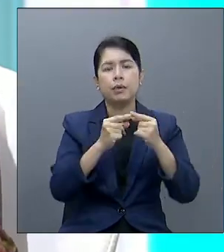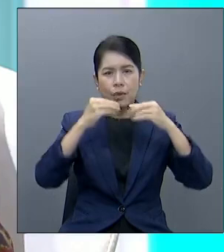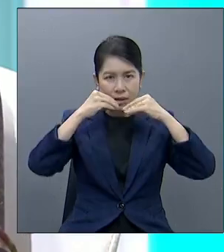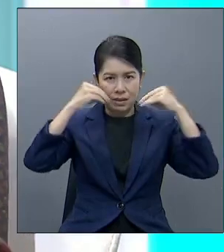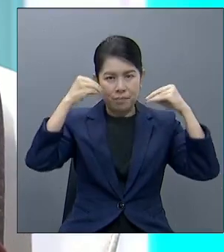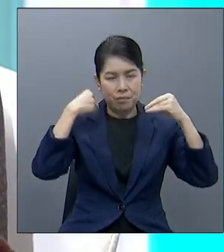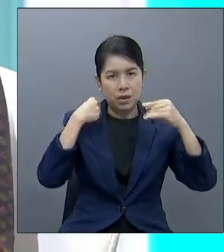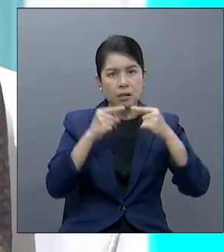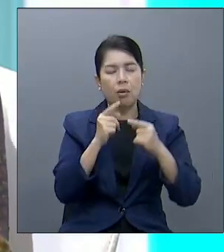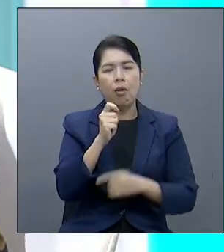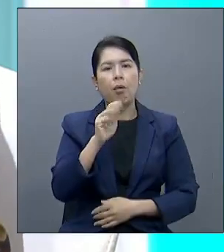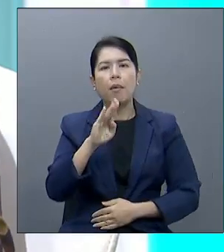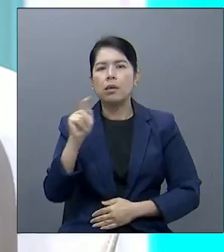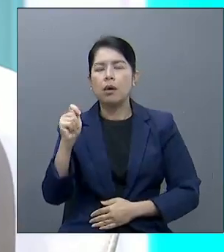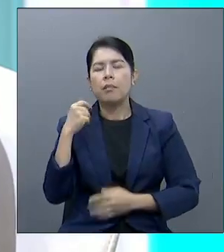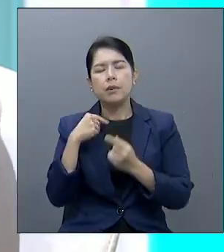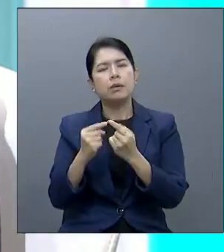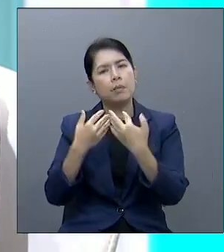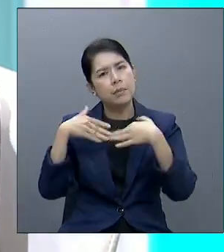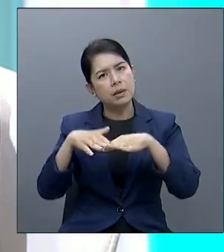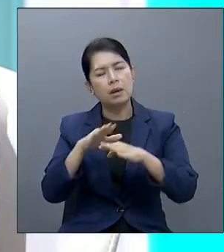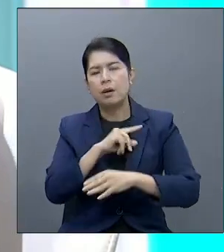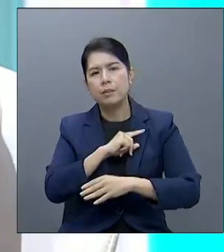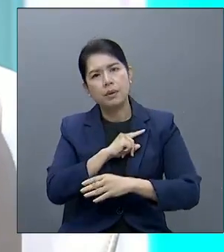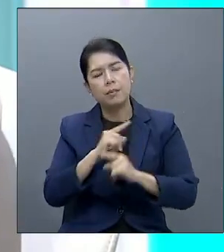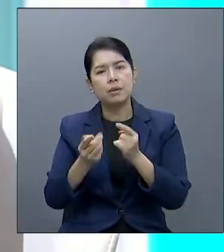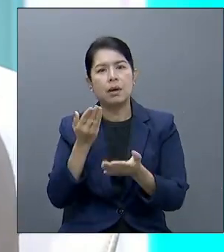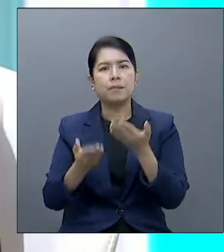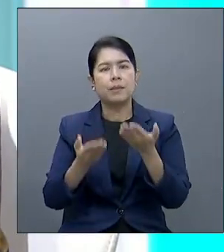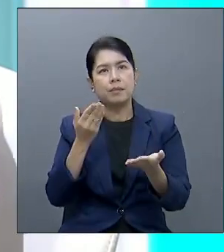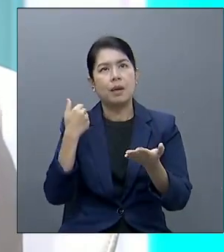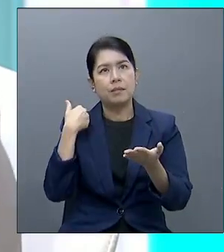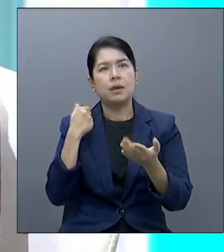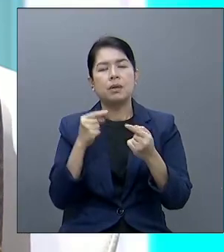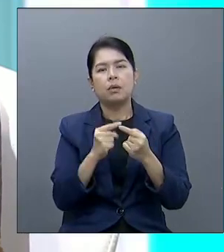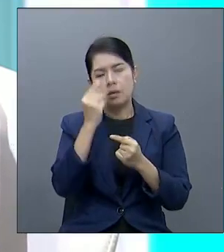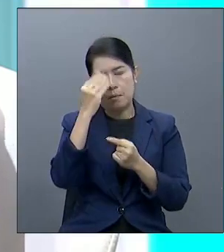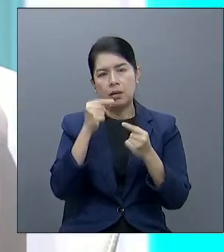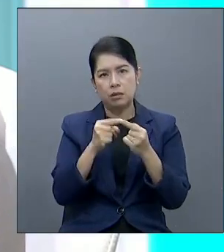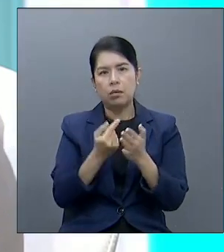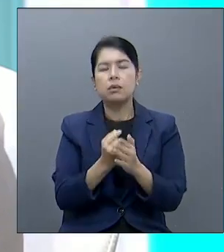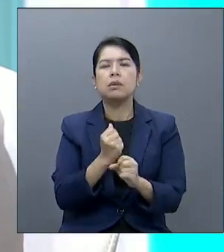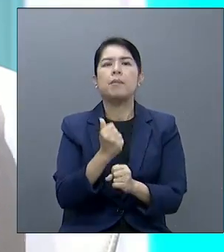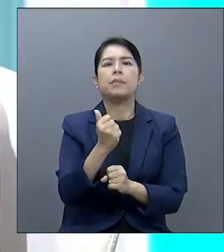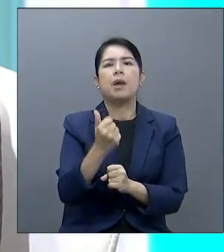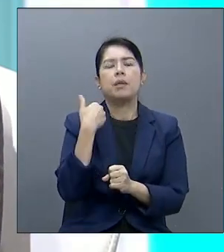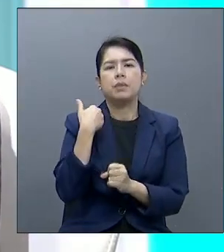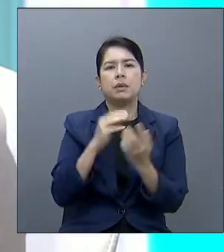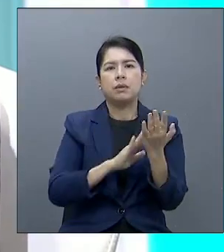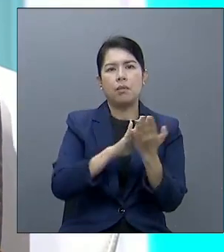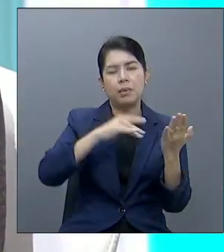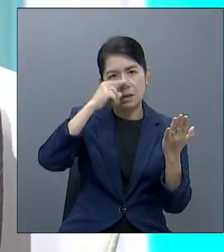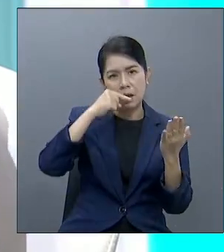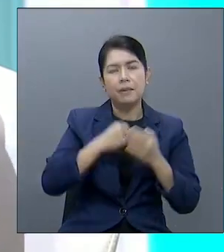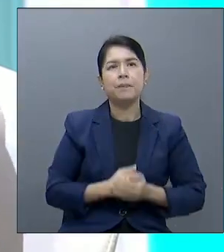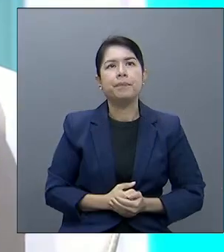อบต.เป็นตัวประสานหรืออะไรเงี้ยสสส.เข้าไปฟาซิลิเทตให้คือมันสามารถเกิดขึ้นได้ในทุกพื้นที่ในประเทศไทย ถ้าเ